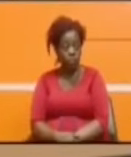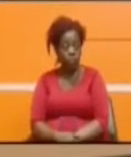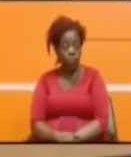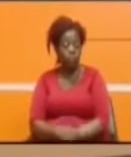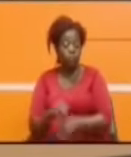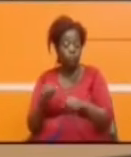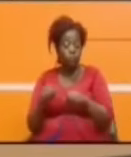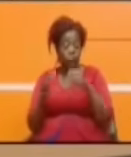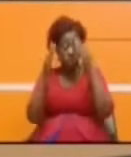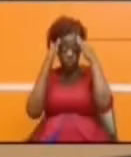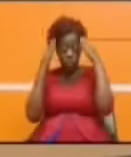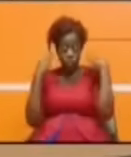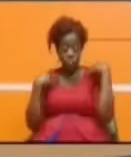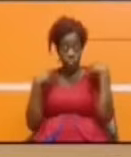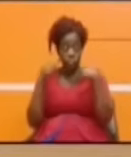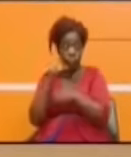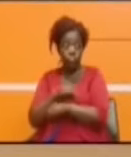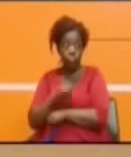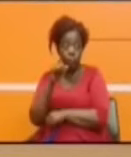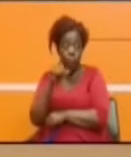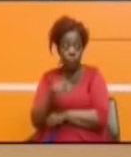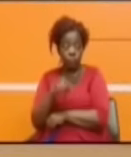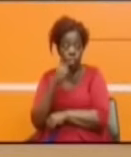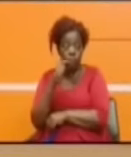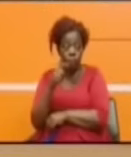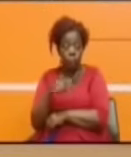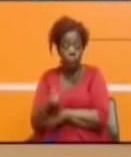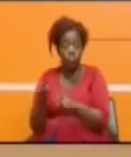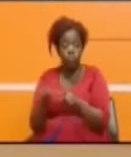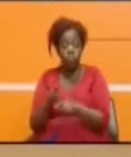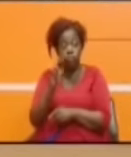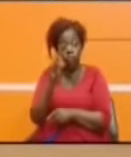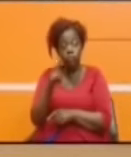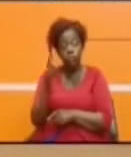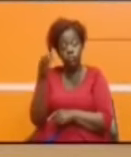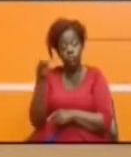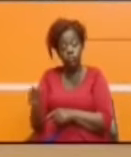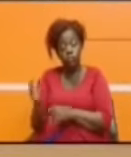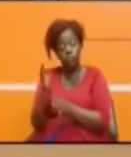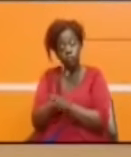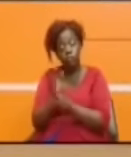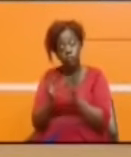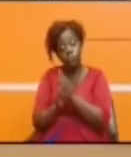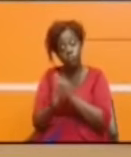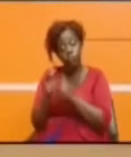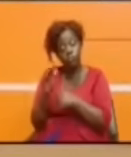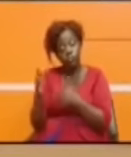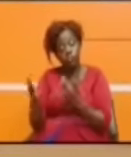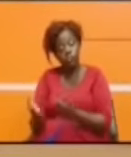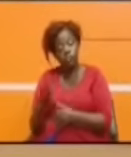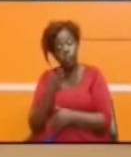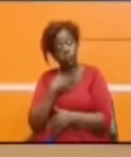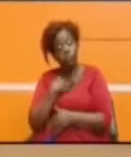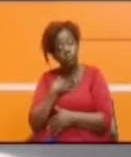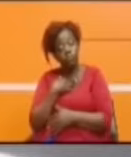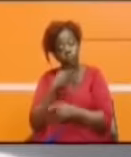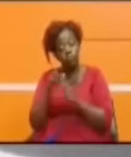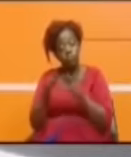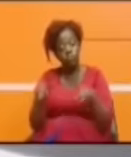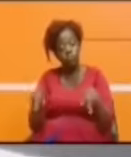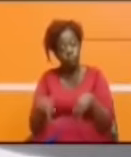Omukulu w'essomero lino Masiga Sylvia agamba nti wadde UPDF ebazimbidde ekizimbe kino bakyalina obwetaavu